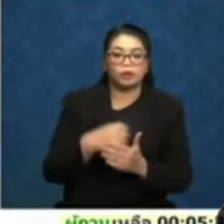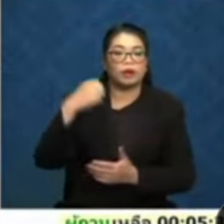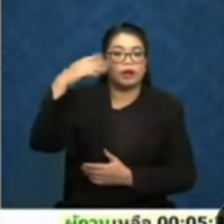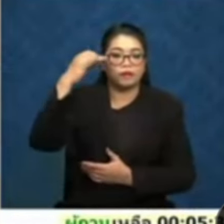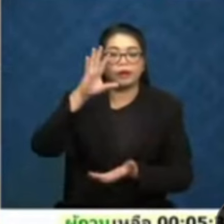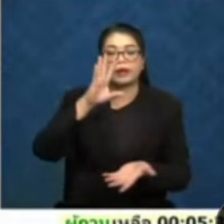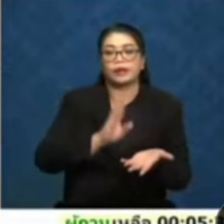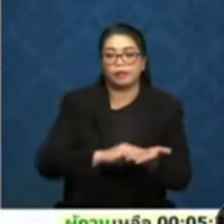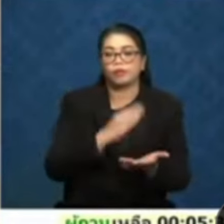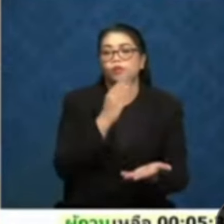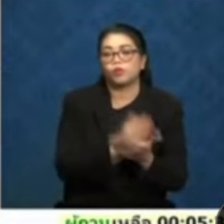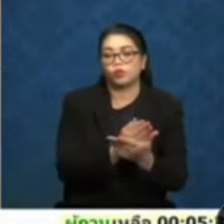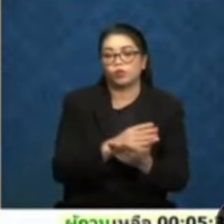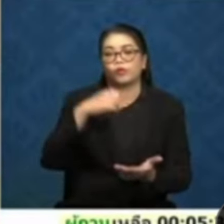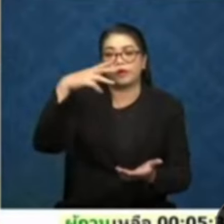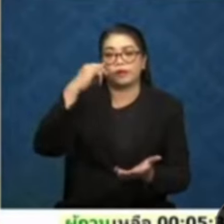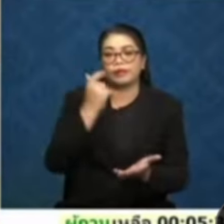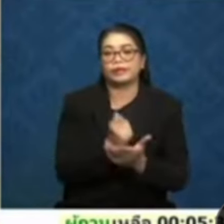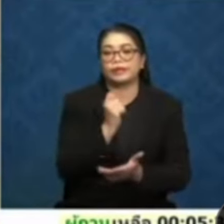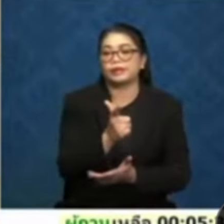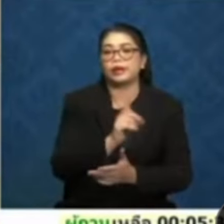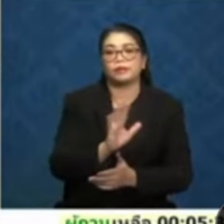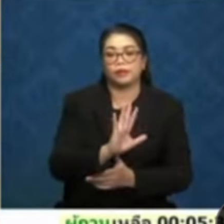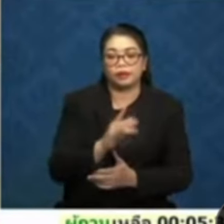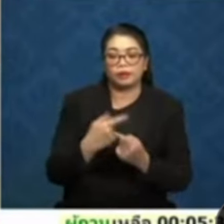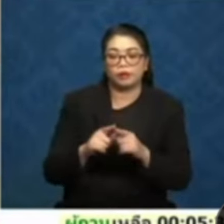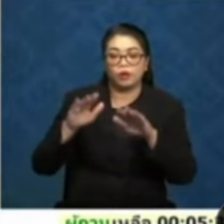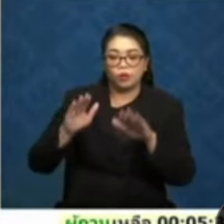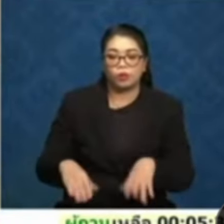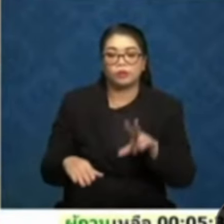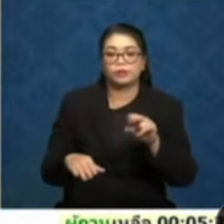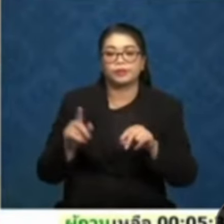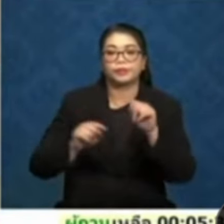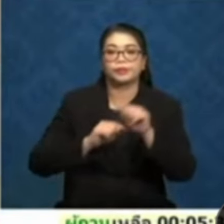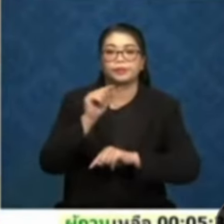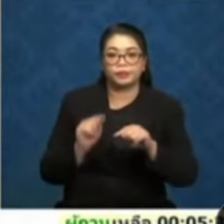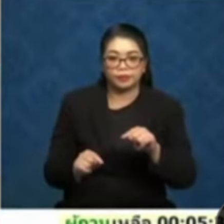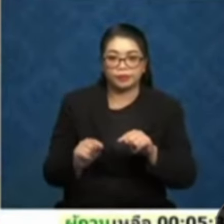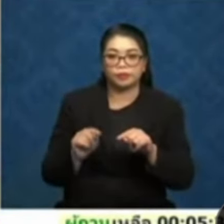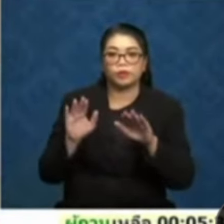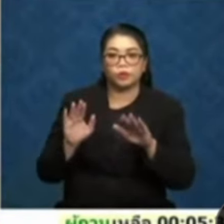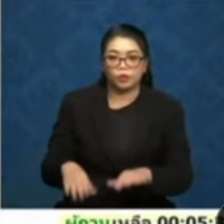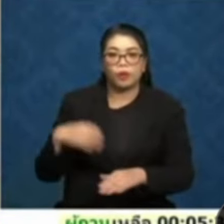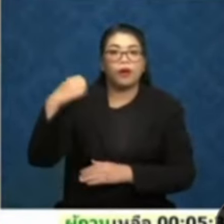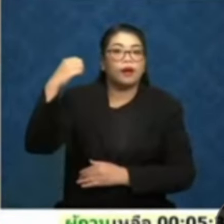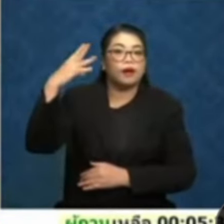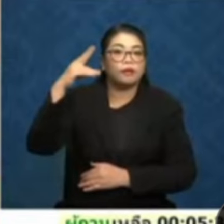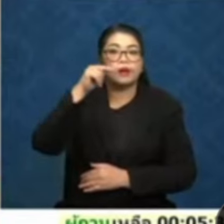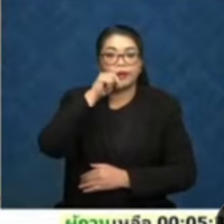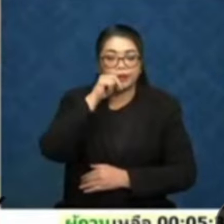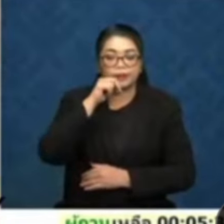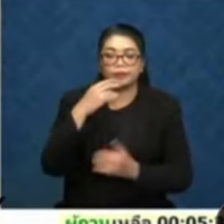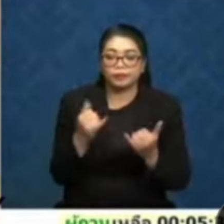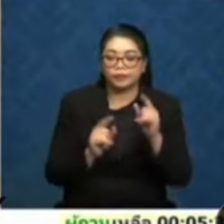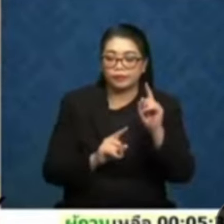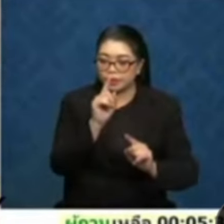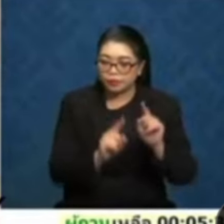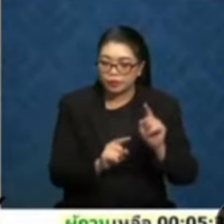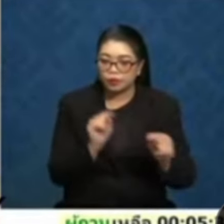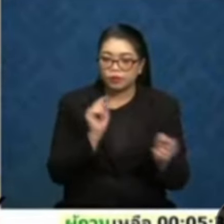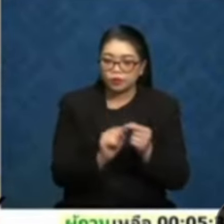ช่วงเดือนต่อๆไปค่ะก็จะมีการลดให้ในสัดส่วนร้อยละ 30ซึ่งตันนี้นะคะเราจัการประเมินสถานการณ์